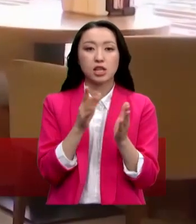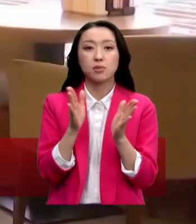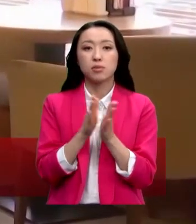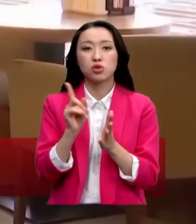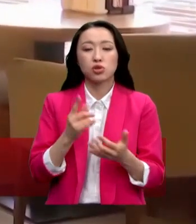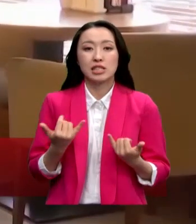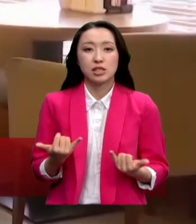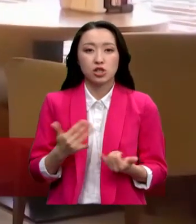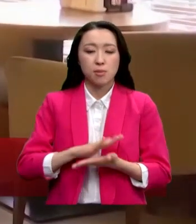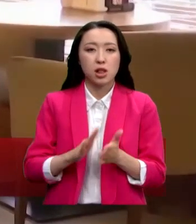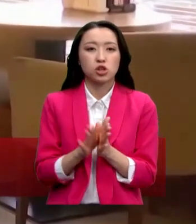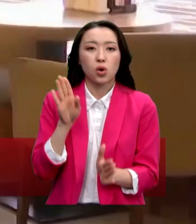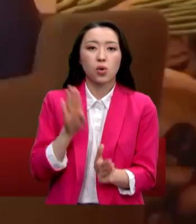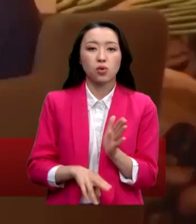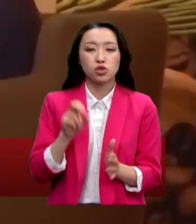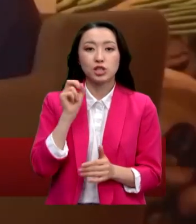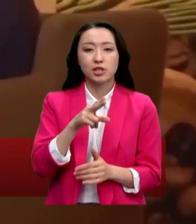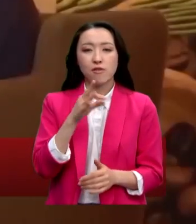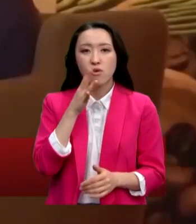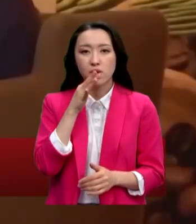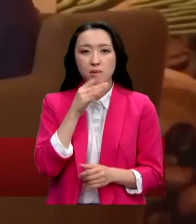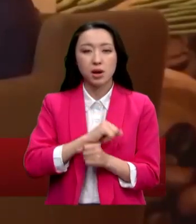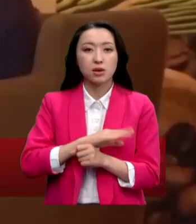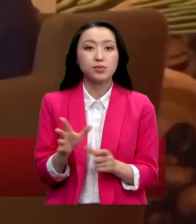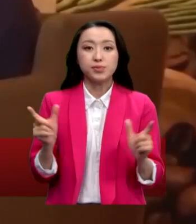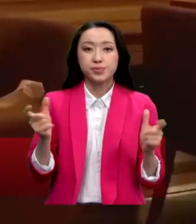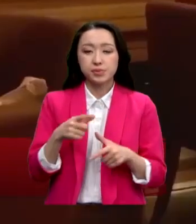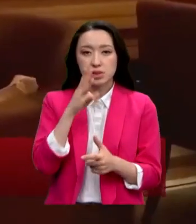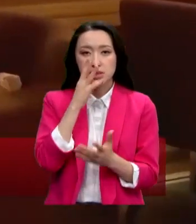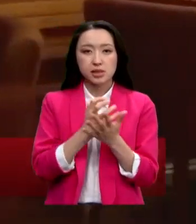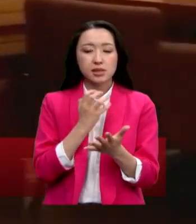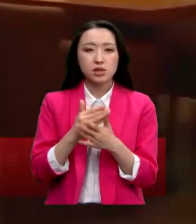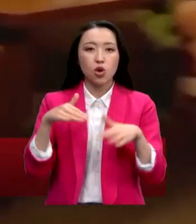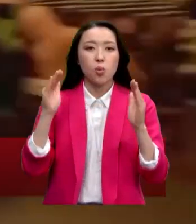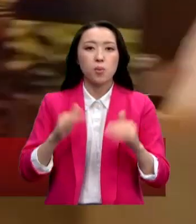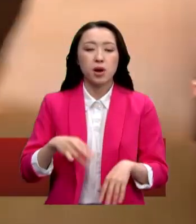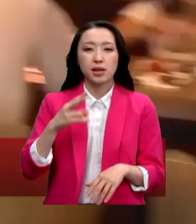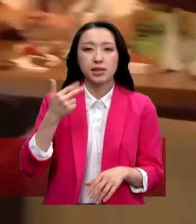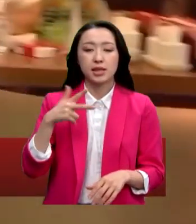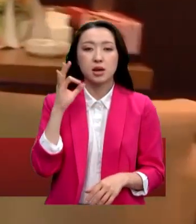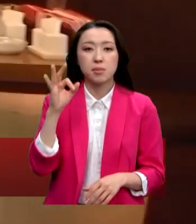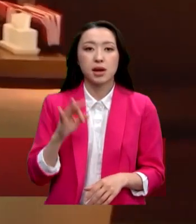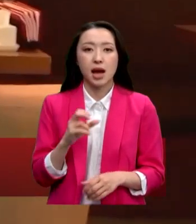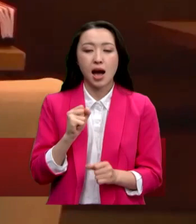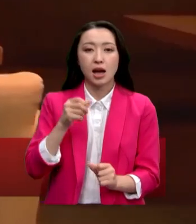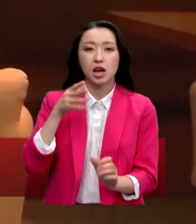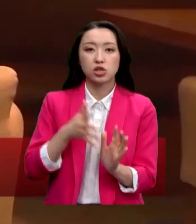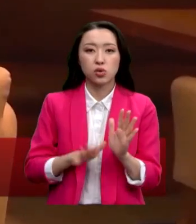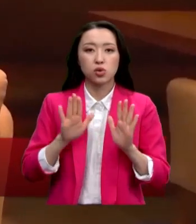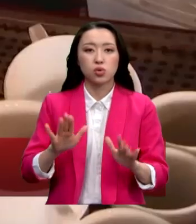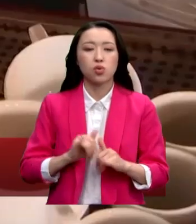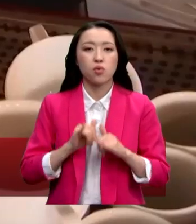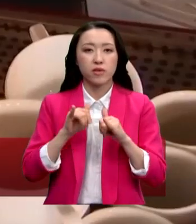их положение стало хуже, чем даже во время пандемии. Доходы в среднем упали на 30%, а расходы только